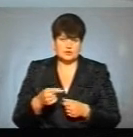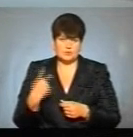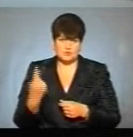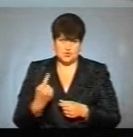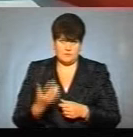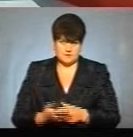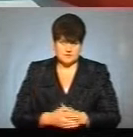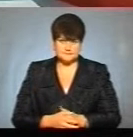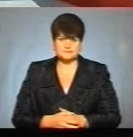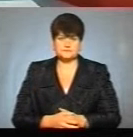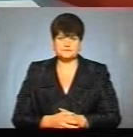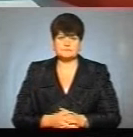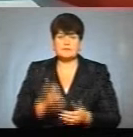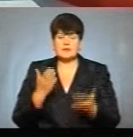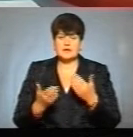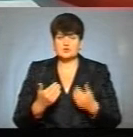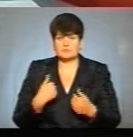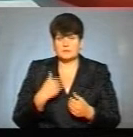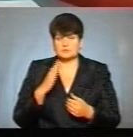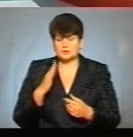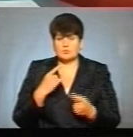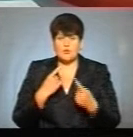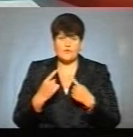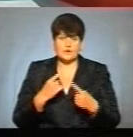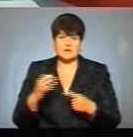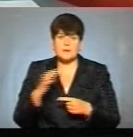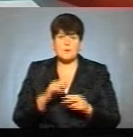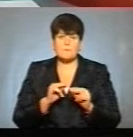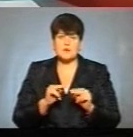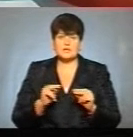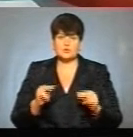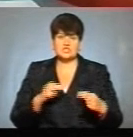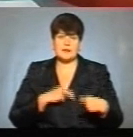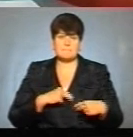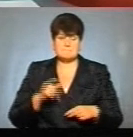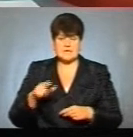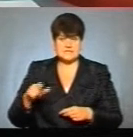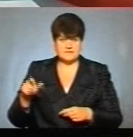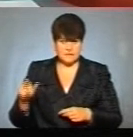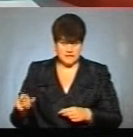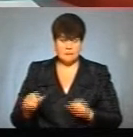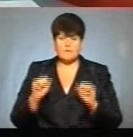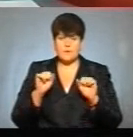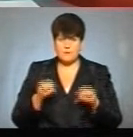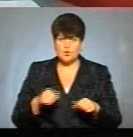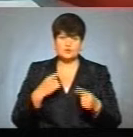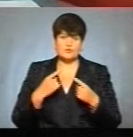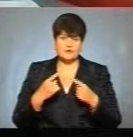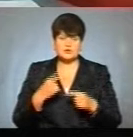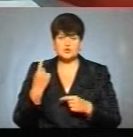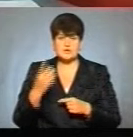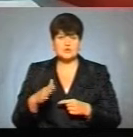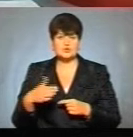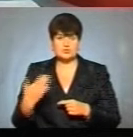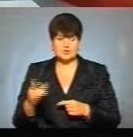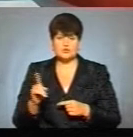області. Якщо ми говоритимемо про самих педагогічних працівників, можу говорити з однієї сторони,